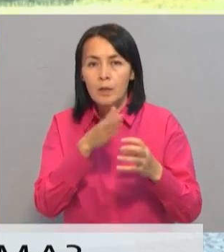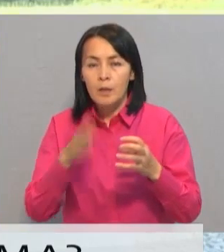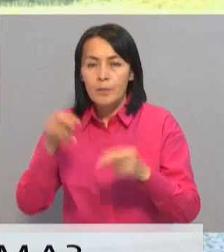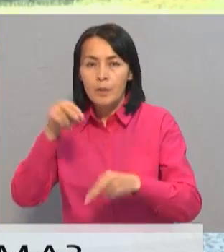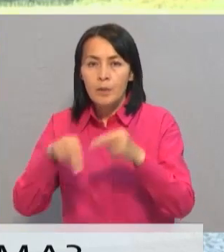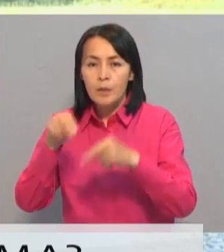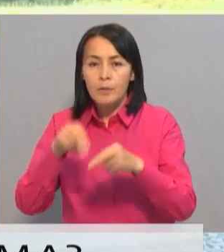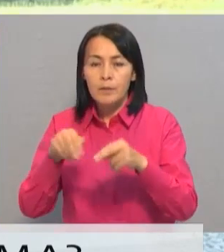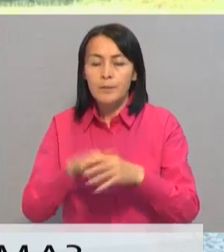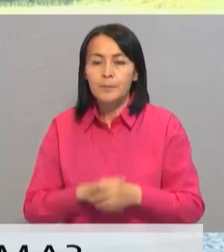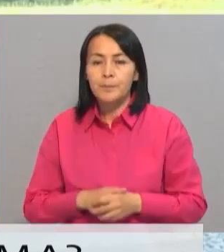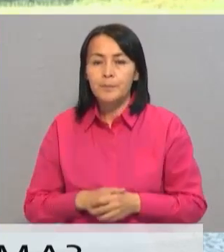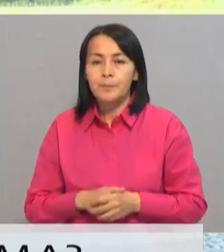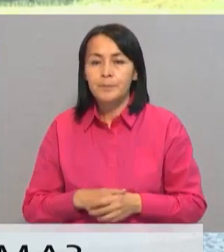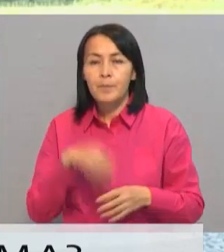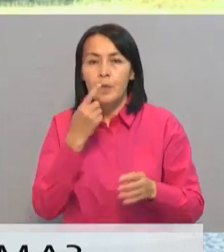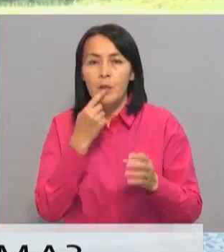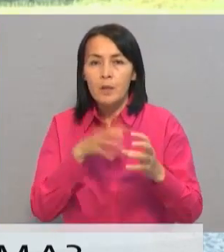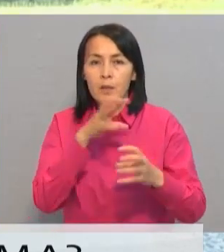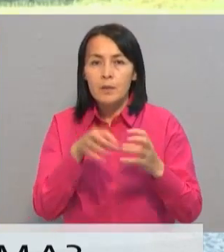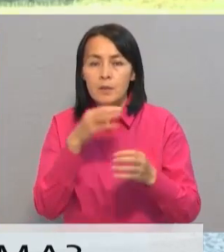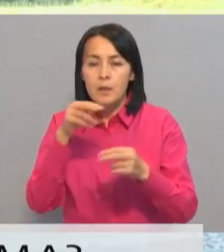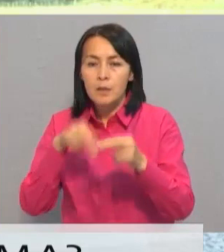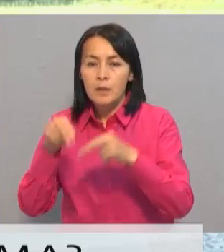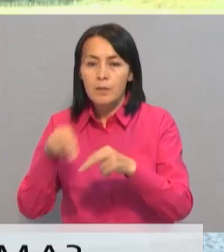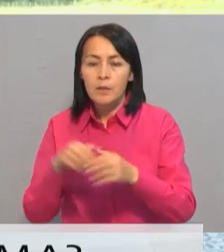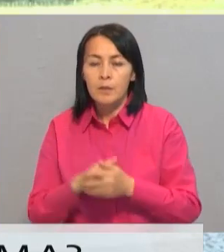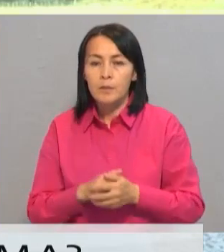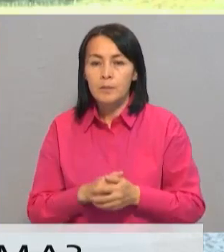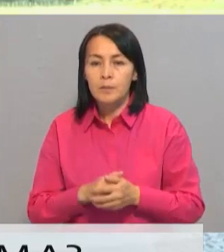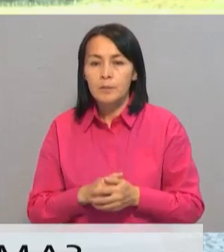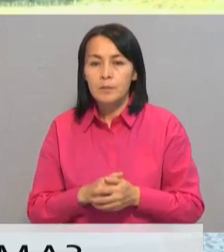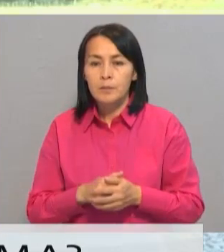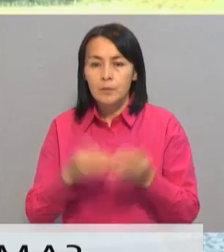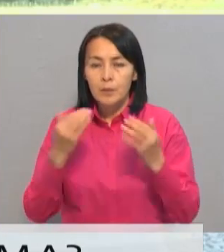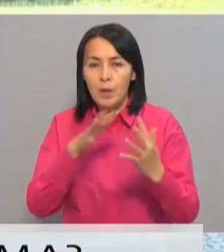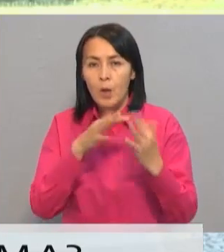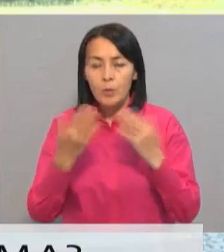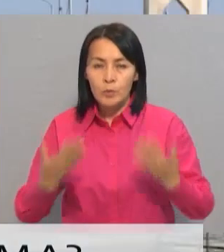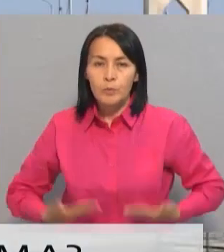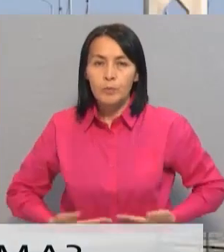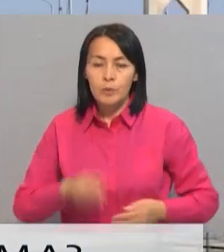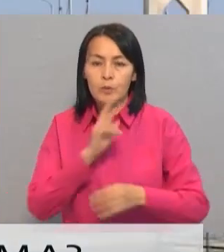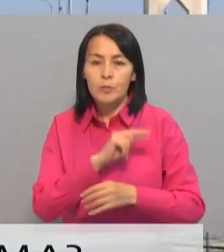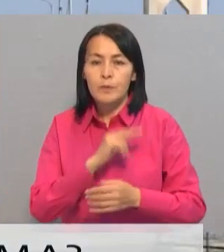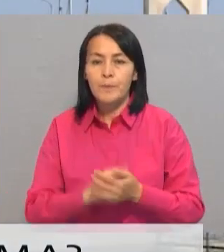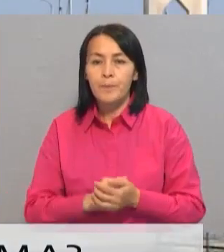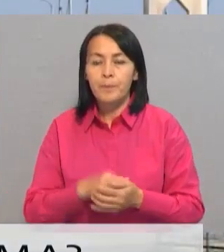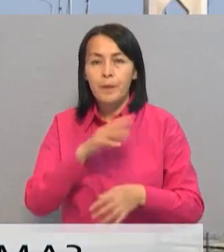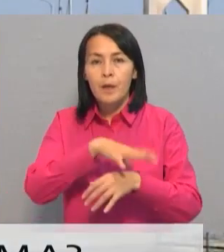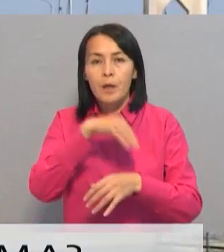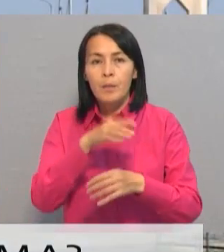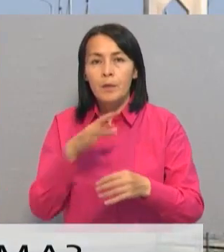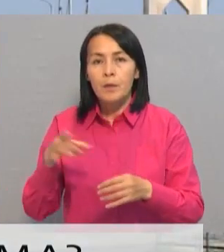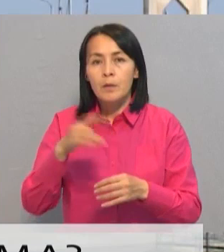эгип атыр үйгө жилдерге. Кызылша эгип атыр. Сол айтыйур ауылдын тиршилиги сонун. Мақтарал